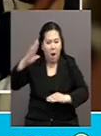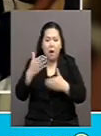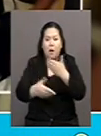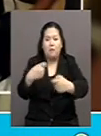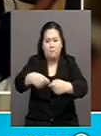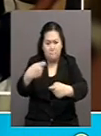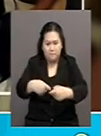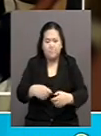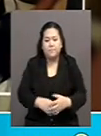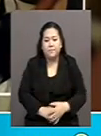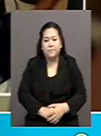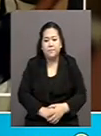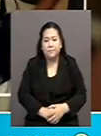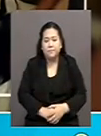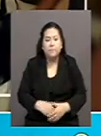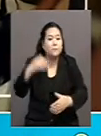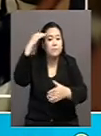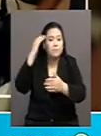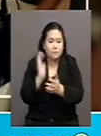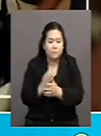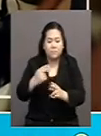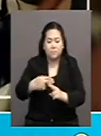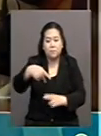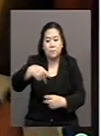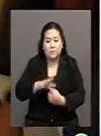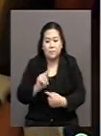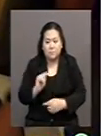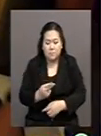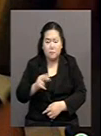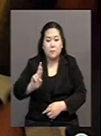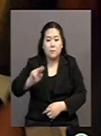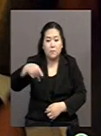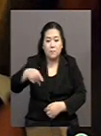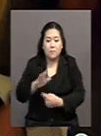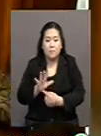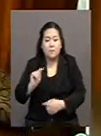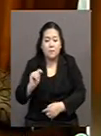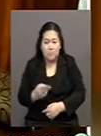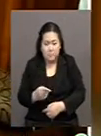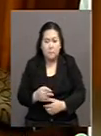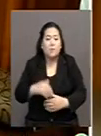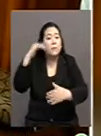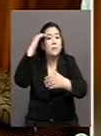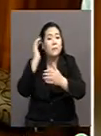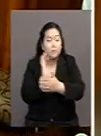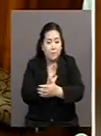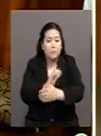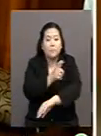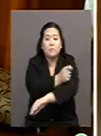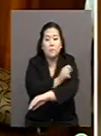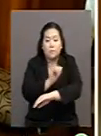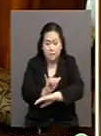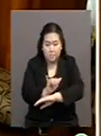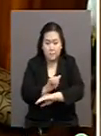าวันนี้ทางพันตำรวจเอกภัทรพัฒน์นุชยวงศ์ผู้กำกับการสืบสวนกองบังคับการตำรวจภูธรจังหวัดพระนครศรีอยุ